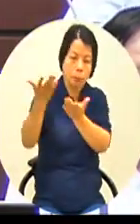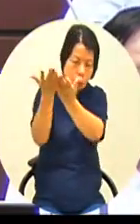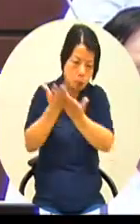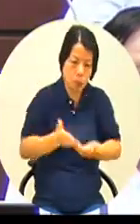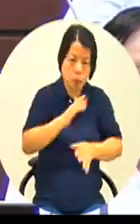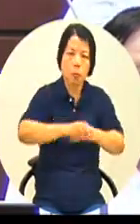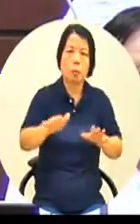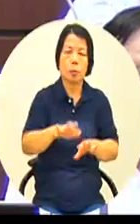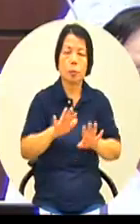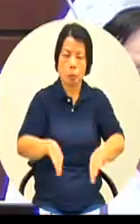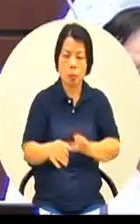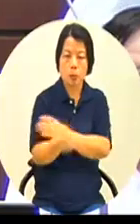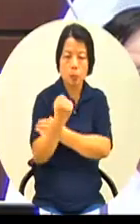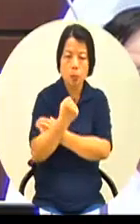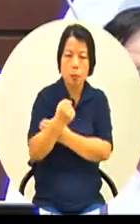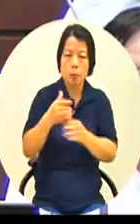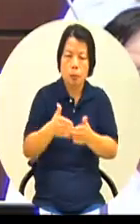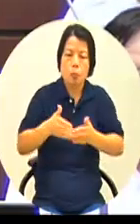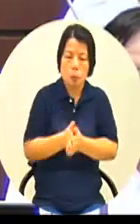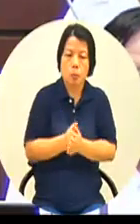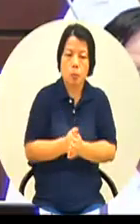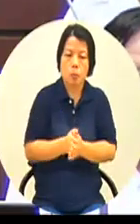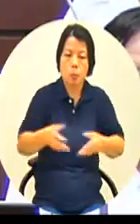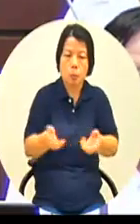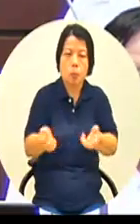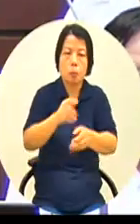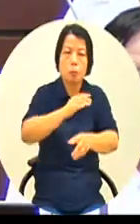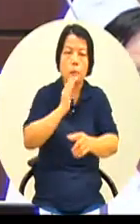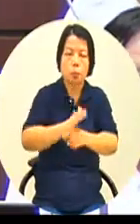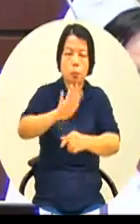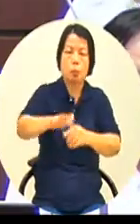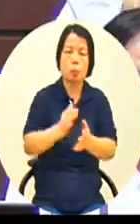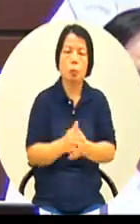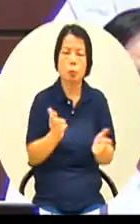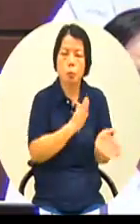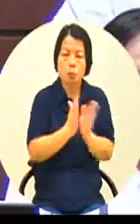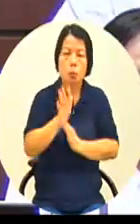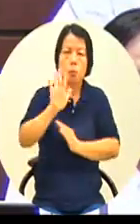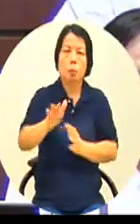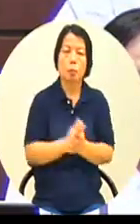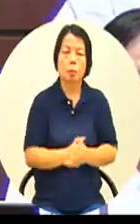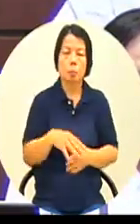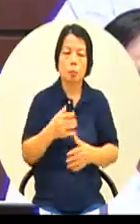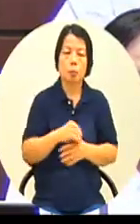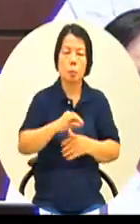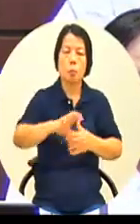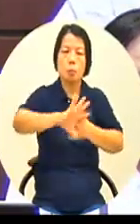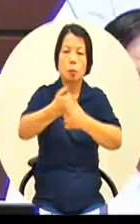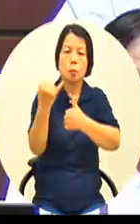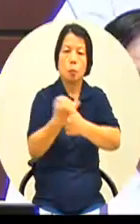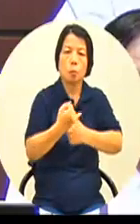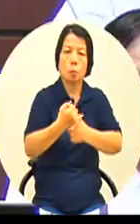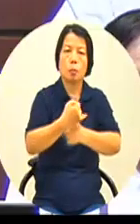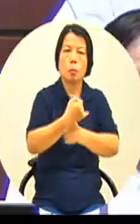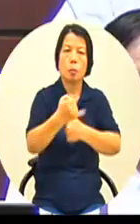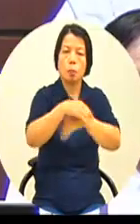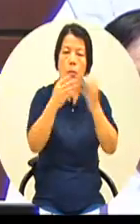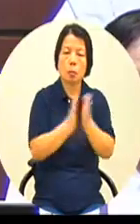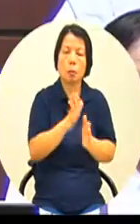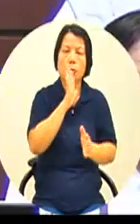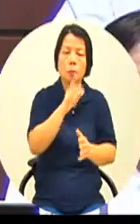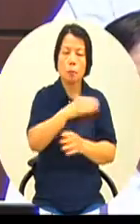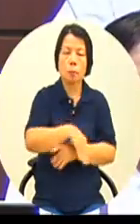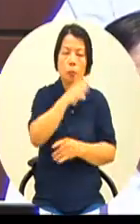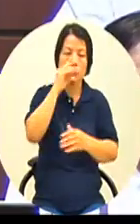极的开拓。当然，咱为着新南向政策，咱也做做些准备，包括咱的新移民的导览员的训练，加一寡穆斯林的游程的规